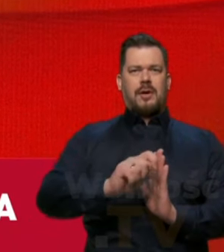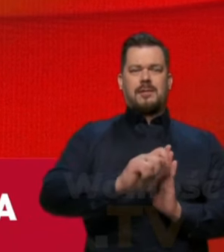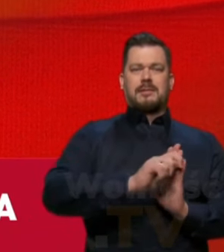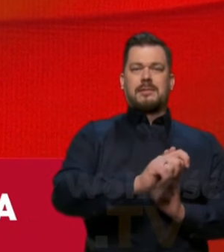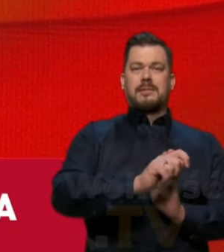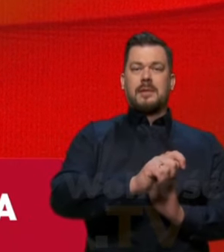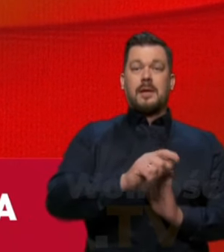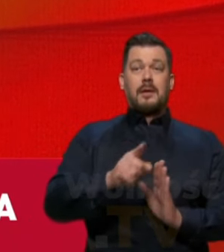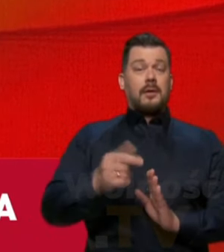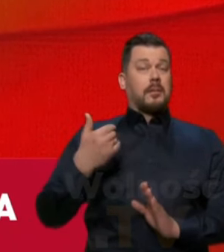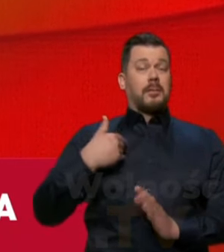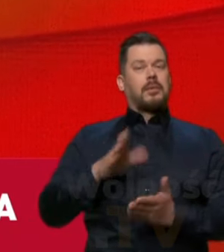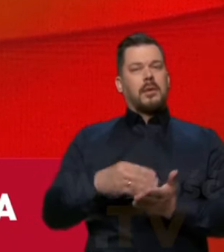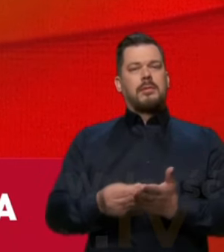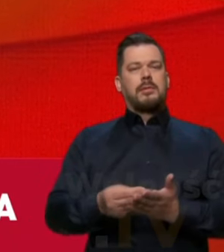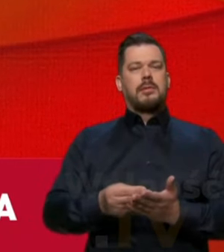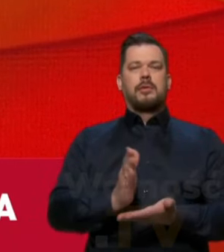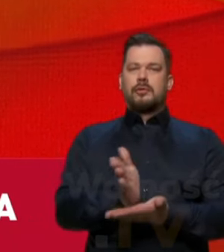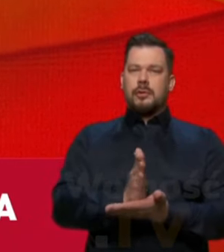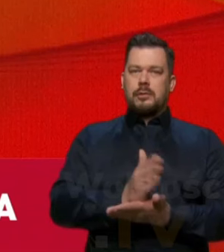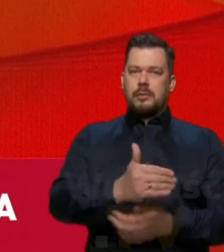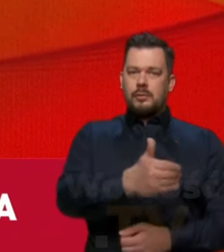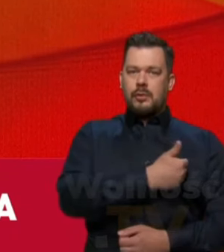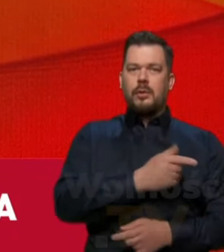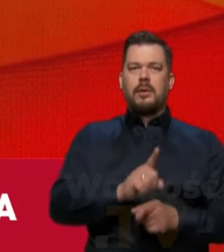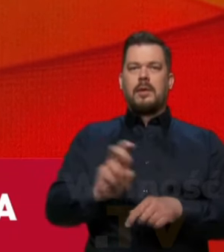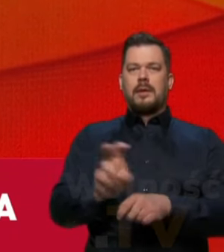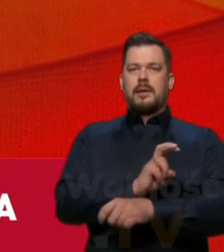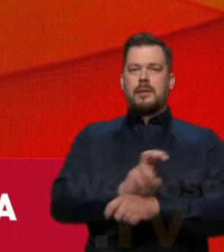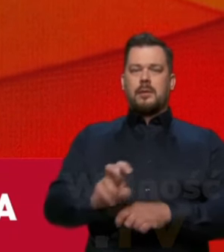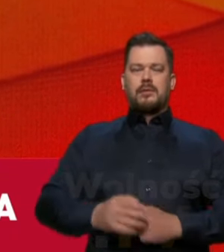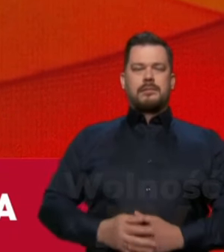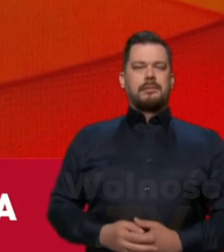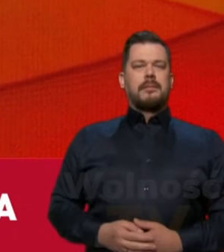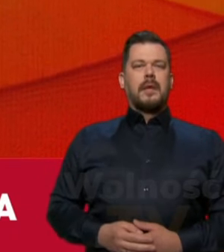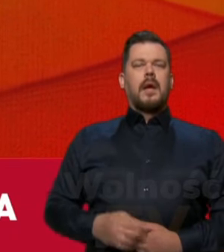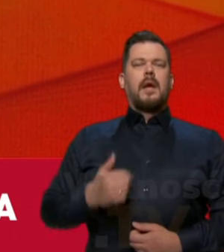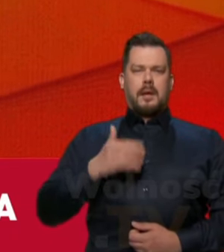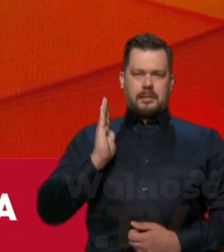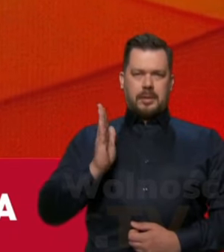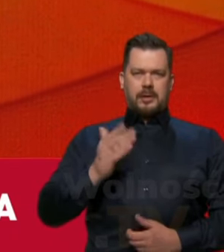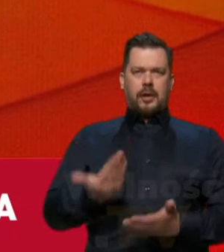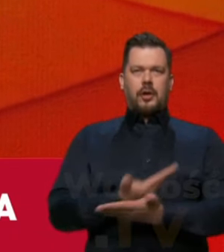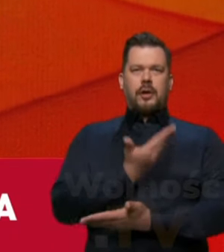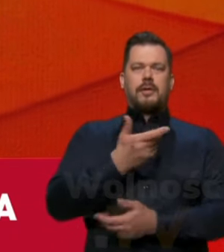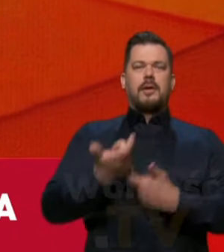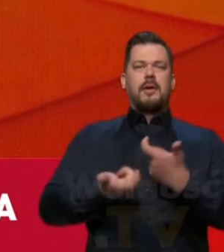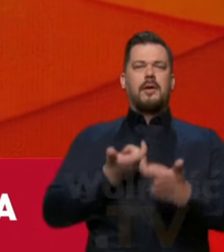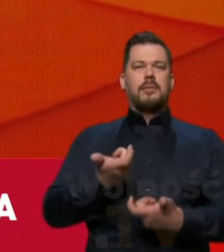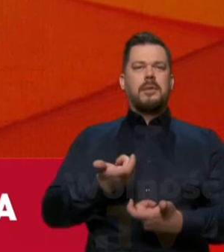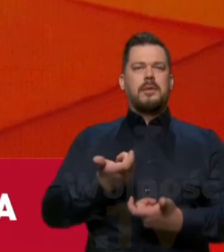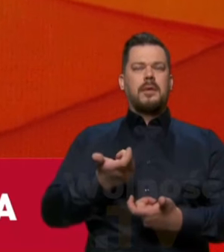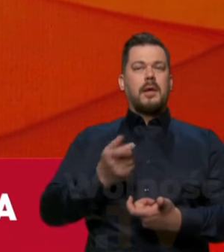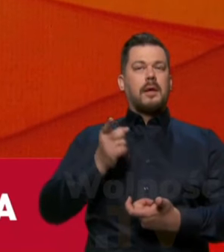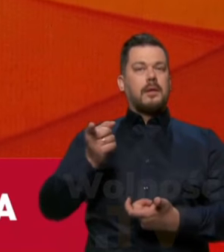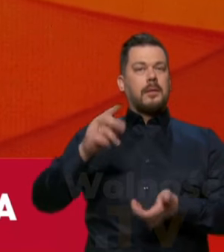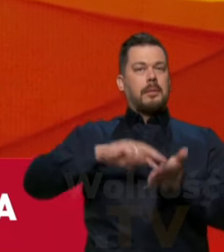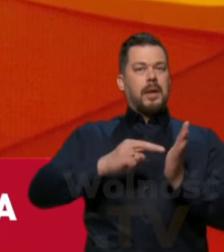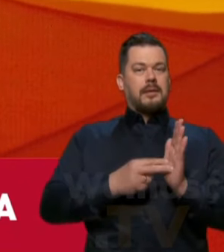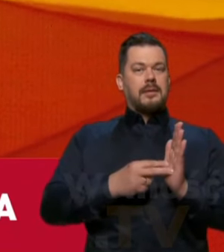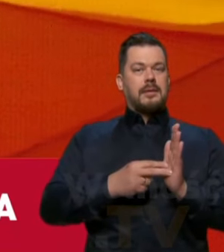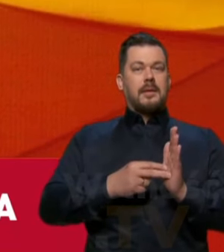których zapomniano, czyli uczniów szkół średnich i techników. Wprowadzimy rozwiązania, które mają sprawić, że